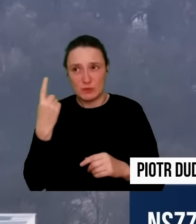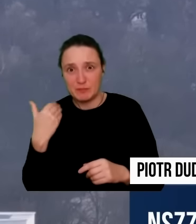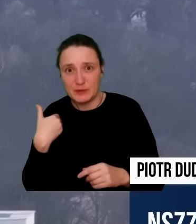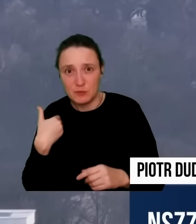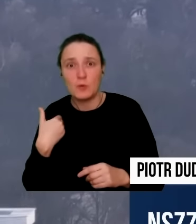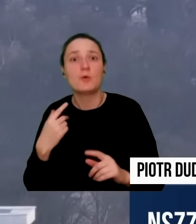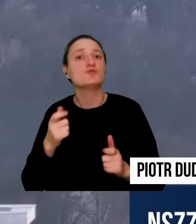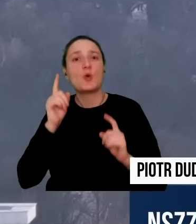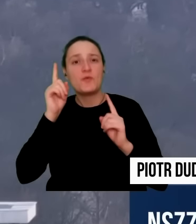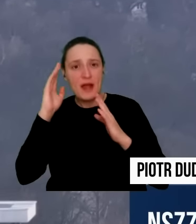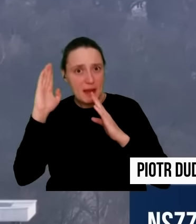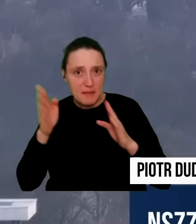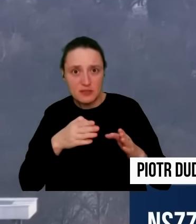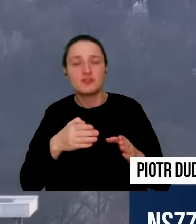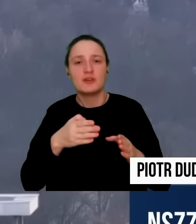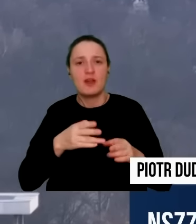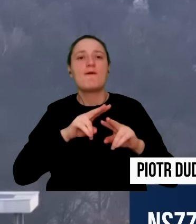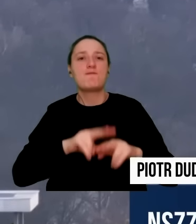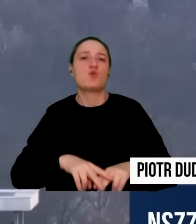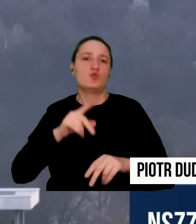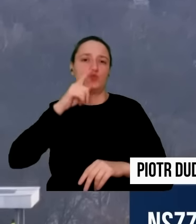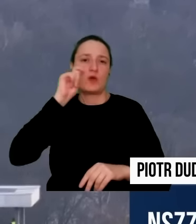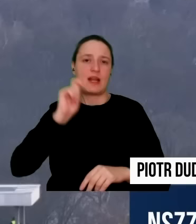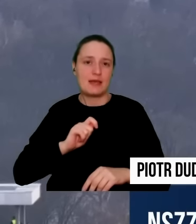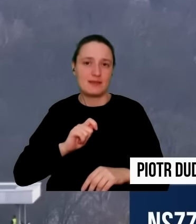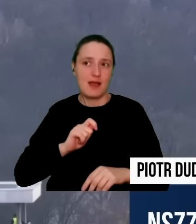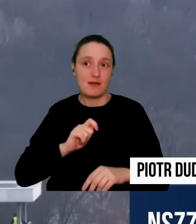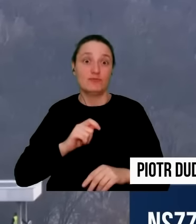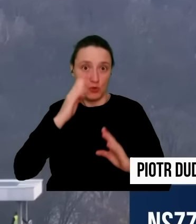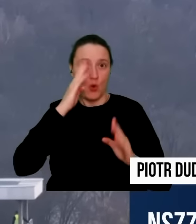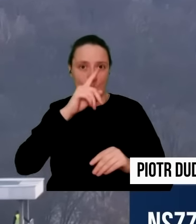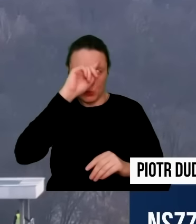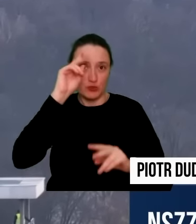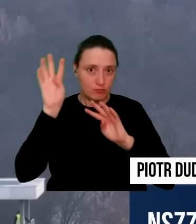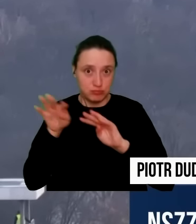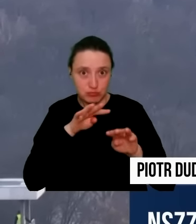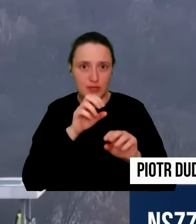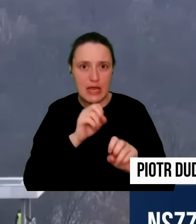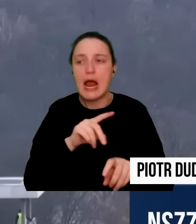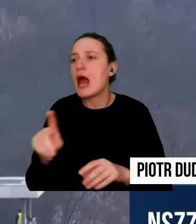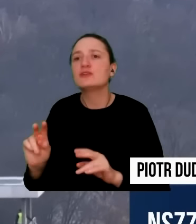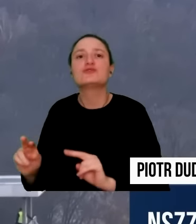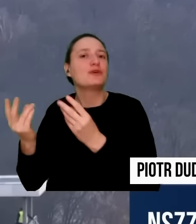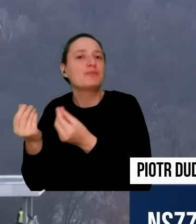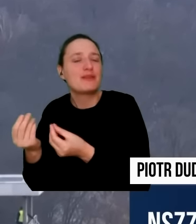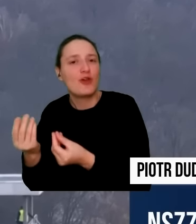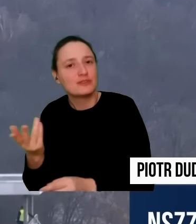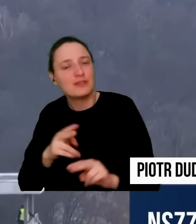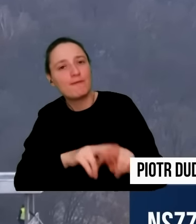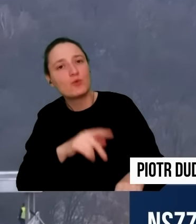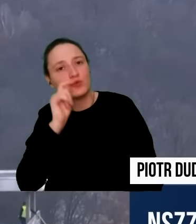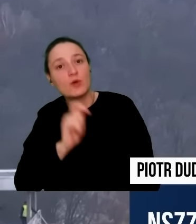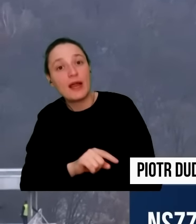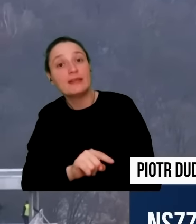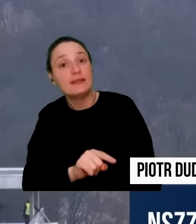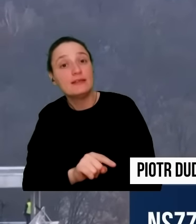no to był oczywiście ten fundusz dla Ukrainy, ale mało kto zwraca uwagę na to, skąd się wzięły pieniądze na ten fundusz dla Ukrainy. One się właśnie wzięły